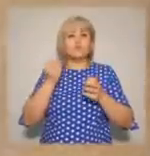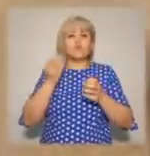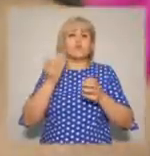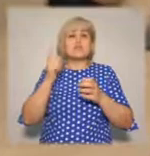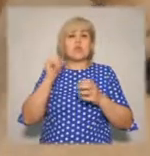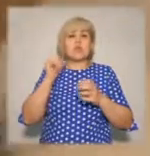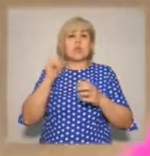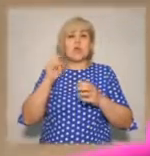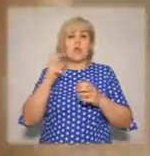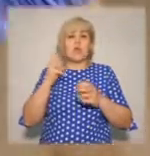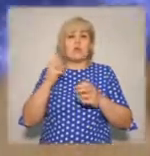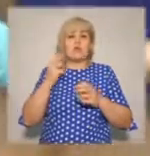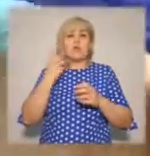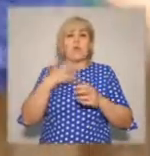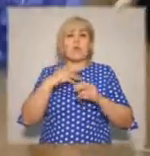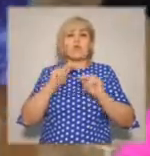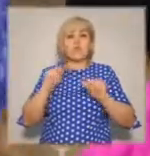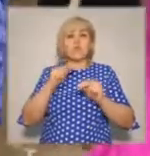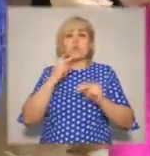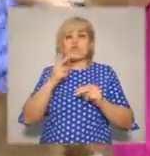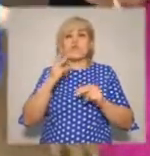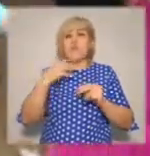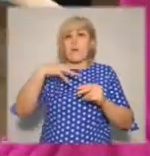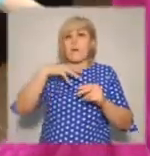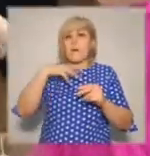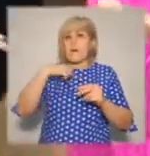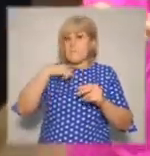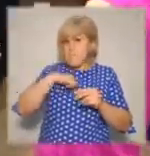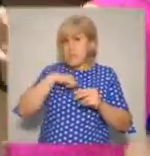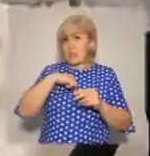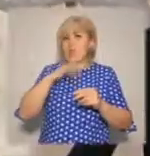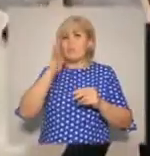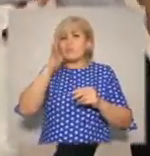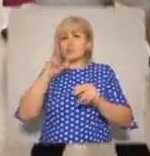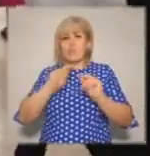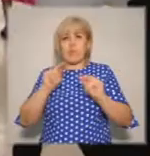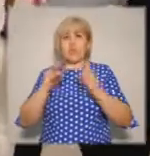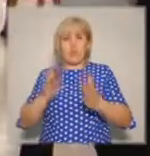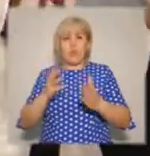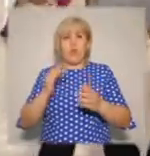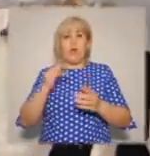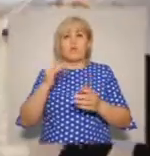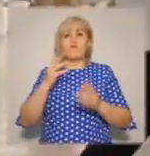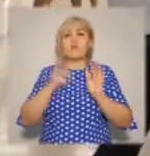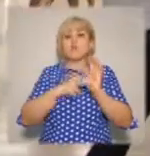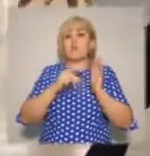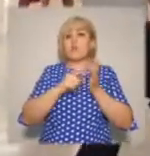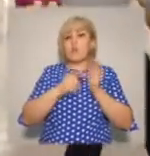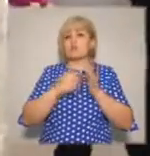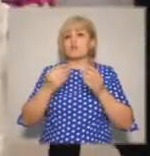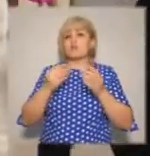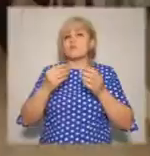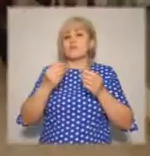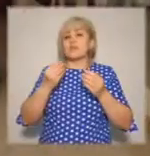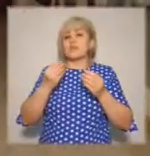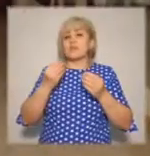Поэтому, закончив колледж, набирая первый свой состав, первых своих маленьких деток 4-5 лет, мне с ними не было сложно. Я